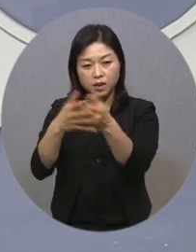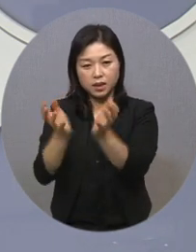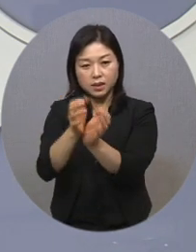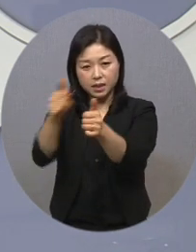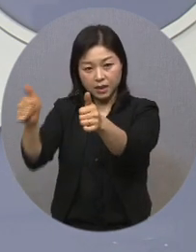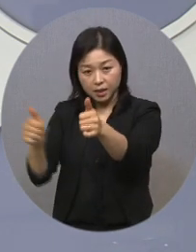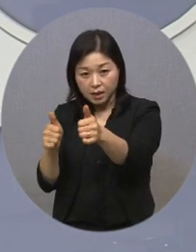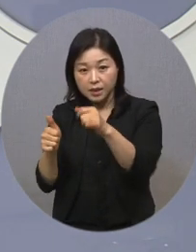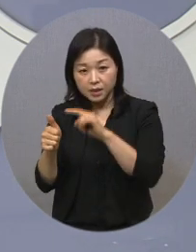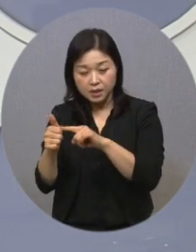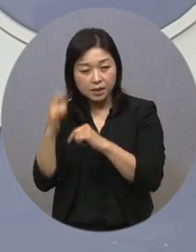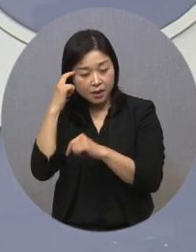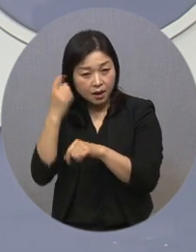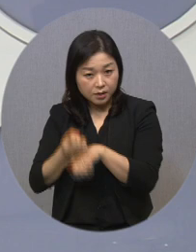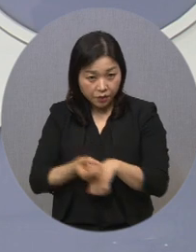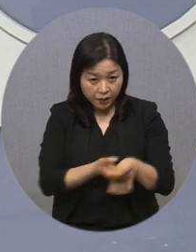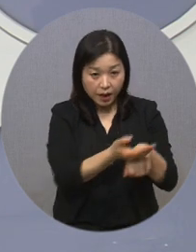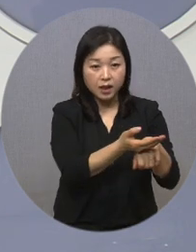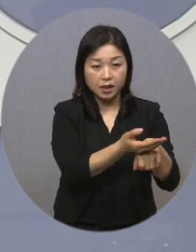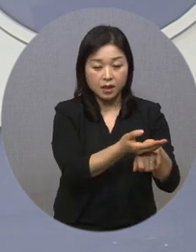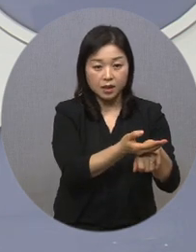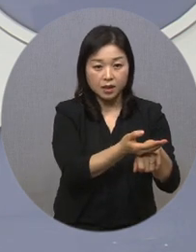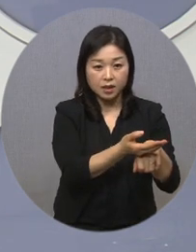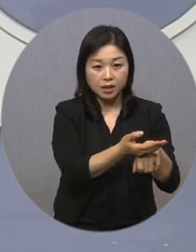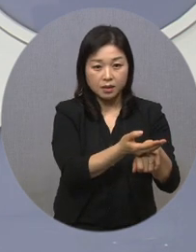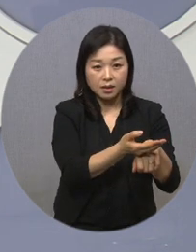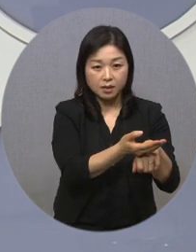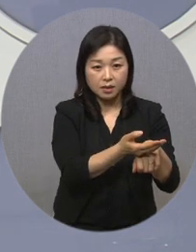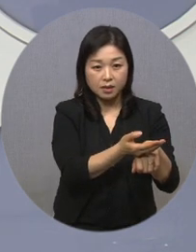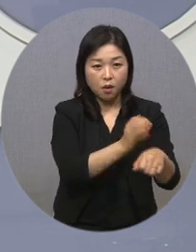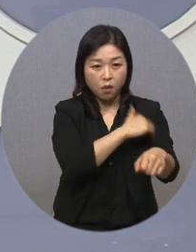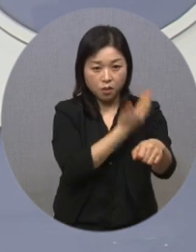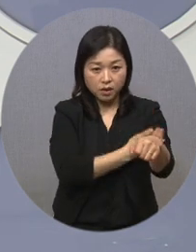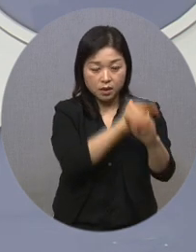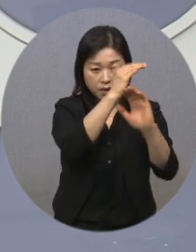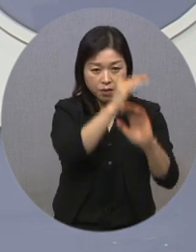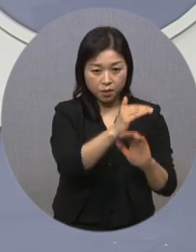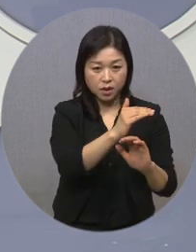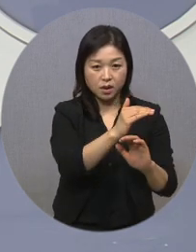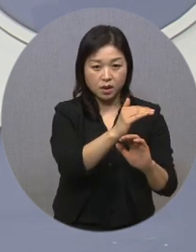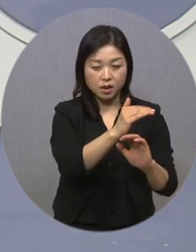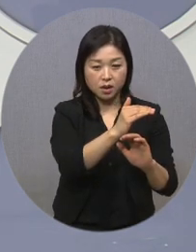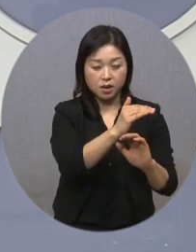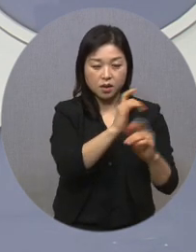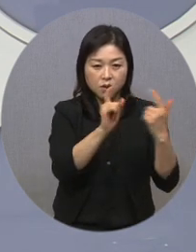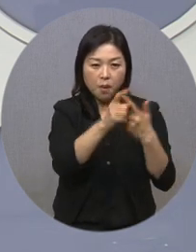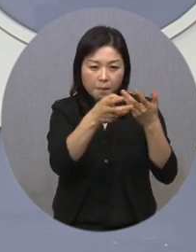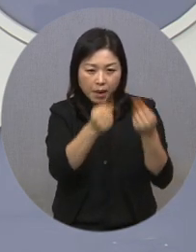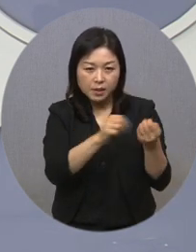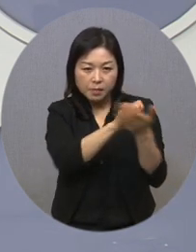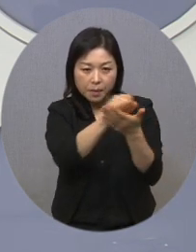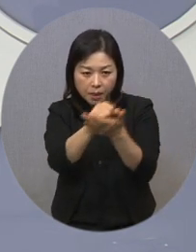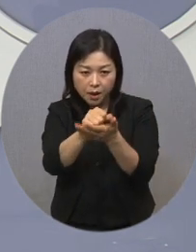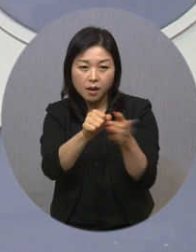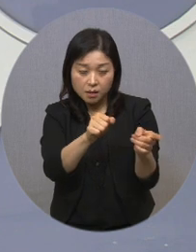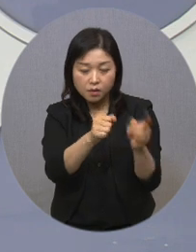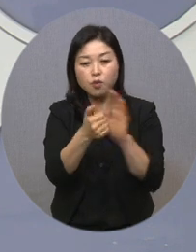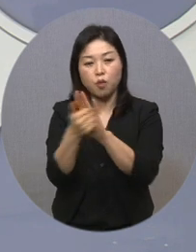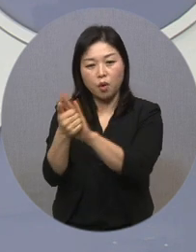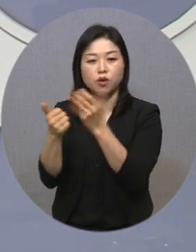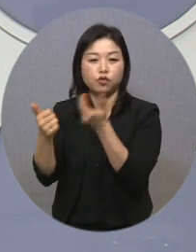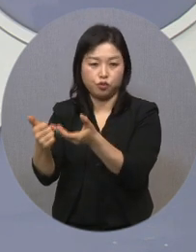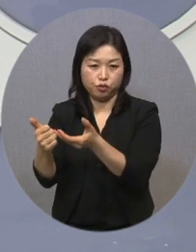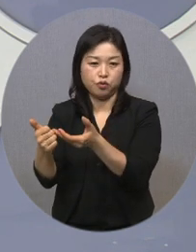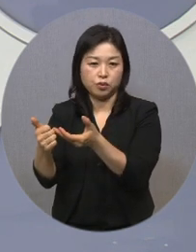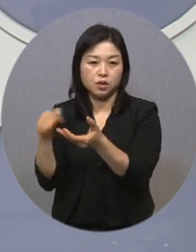의견들을 부처에 전달하고 권한 사항들을 좀 더 많은 부분에 확보하는 거에 거기에 도움을